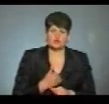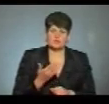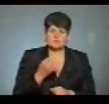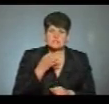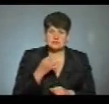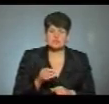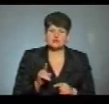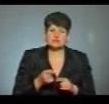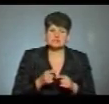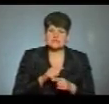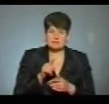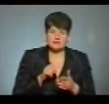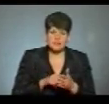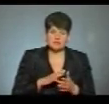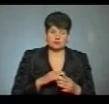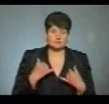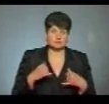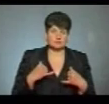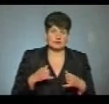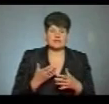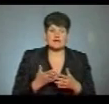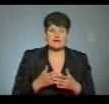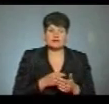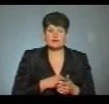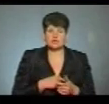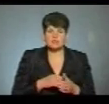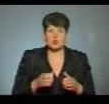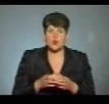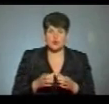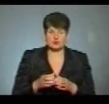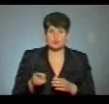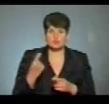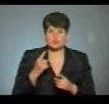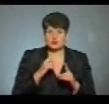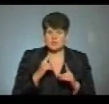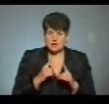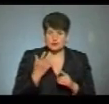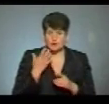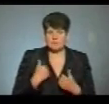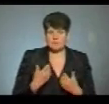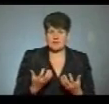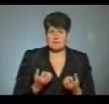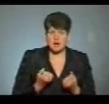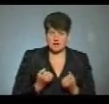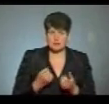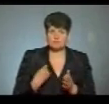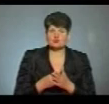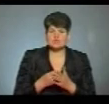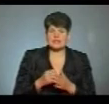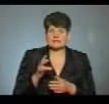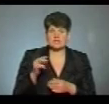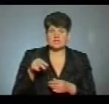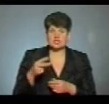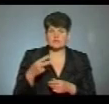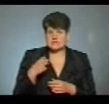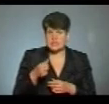що це питання було неочікуване для депутатського корпусу Тернопільської обласної ради. Отже, коли ми приймали бюджет на